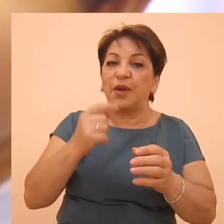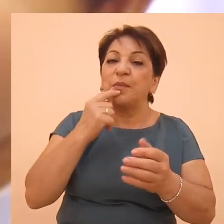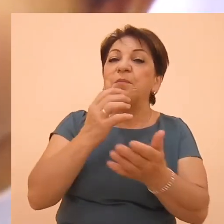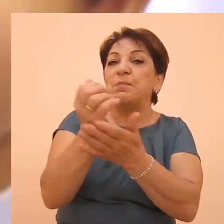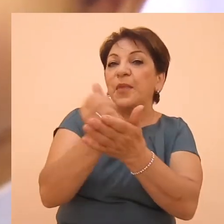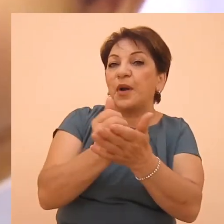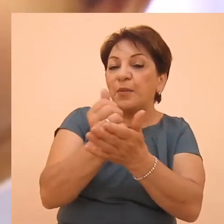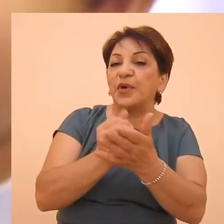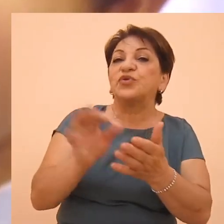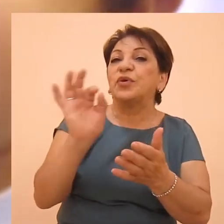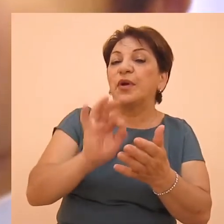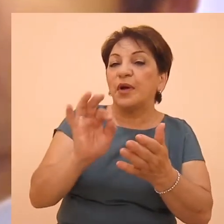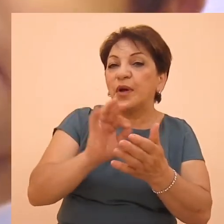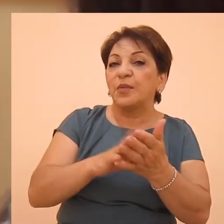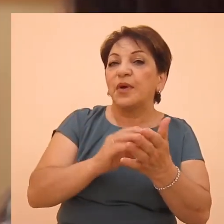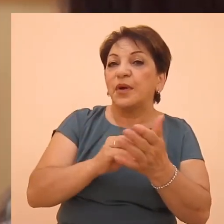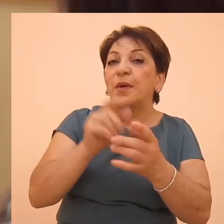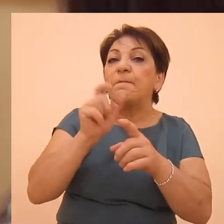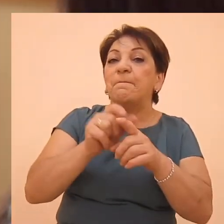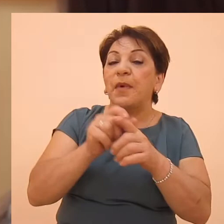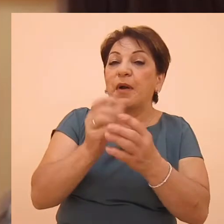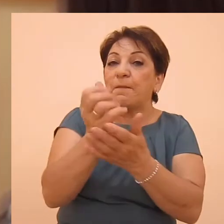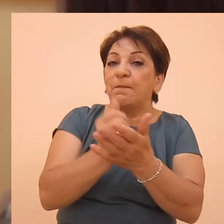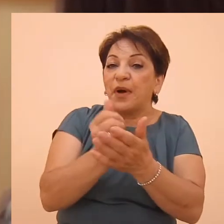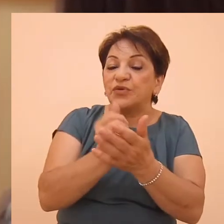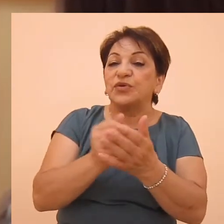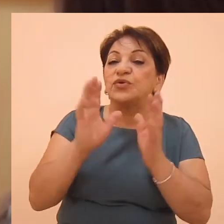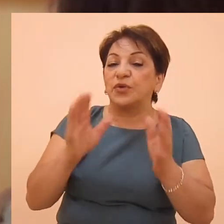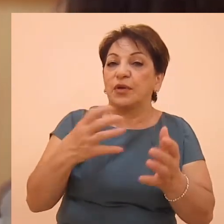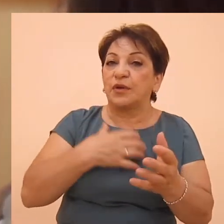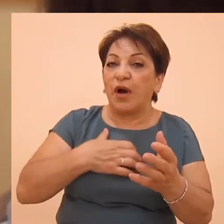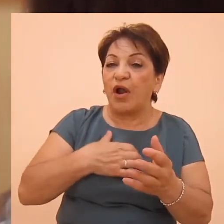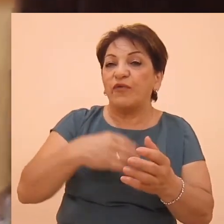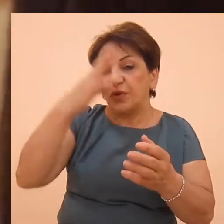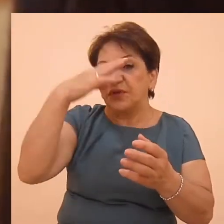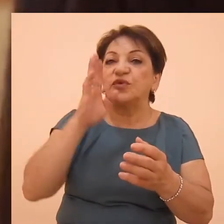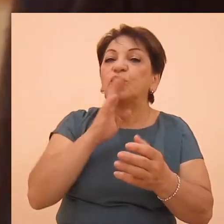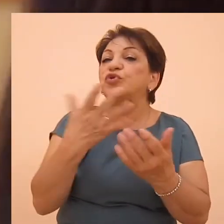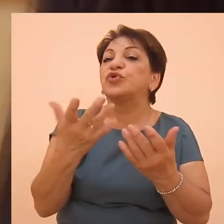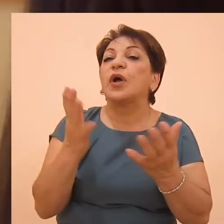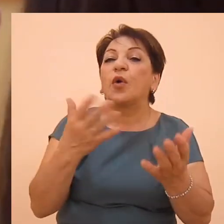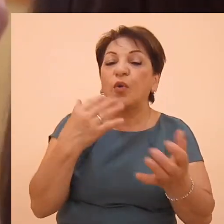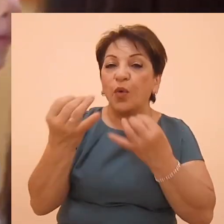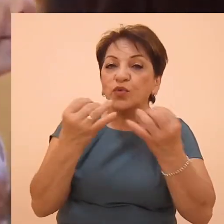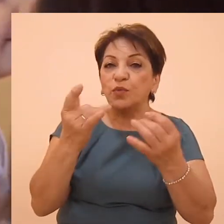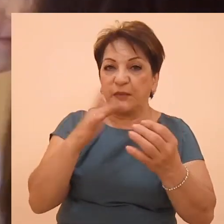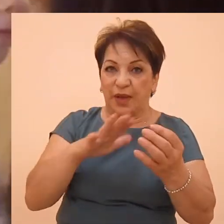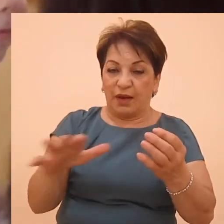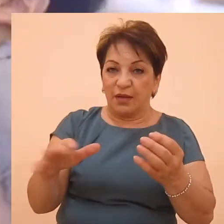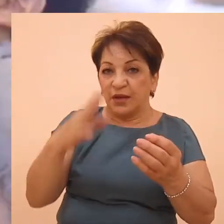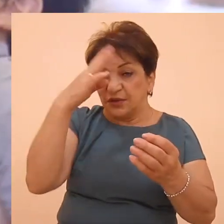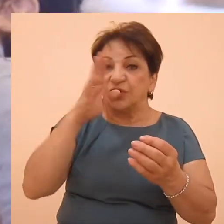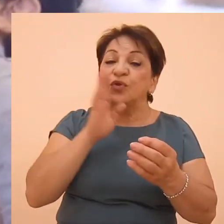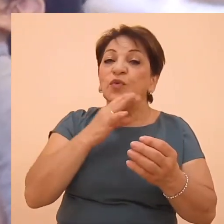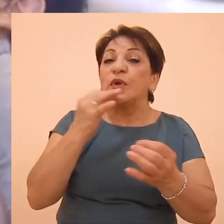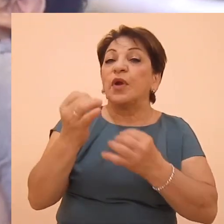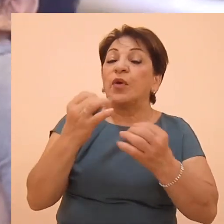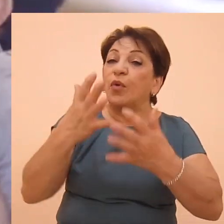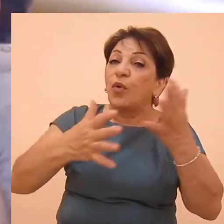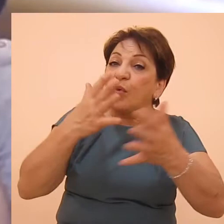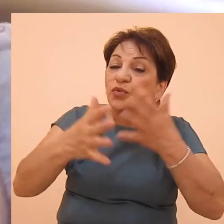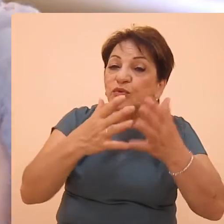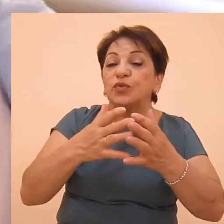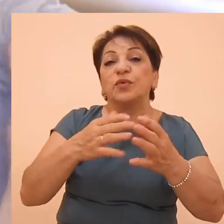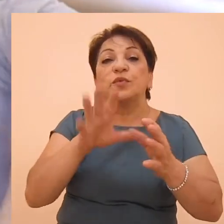Բառապաշարի հարուստ լինելը կախված է նրանից, թե որքան են հայրերն ու մայրերը խոսում երեխաների հետ։ Երբ ծնողները խոսում են երեխաների